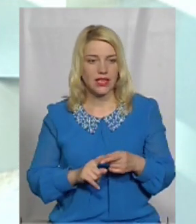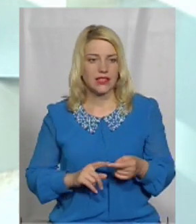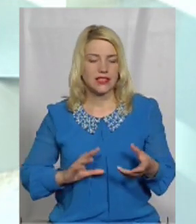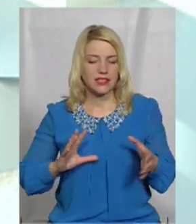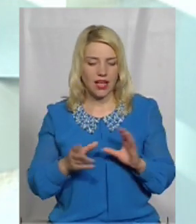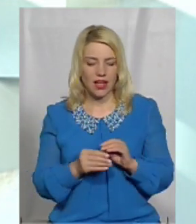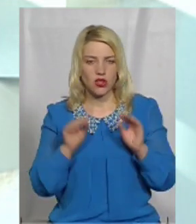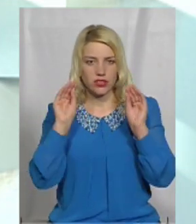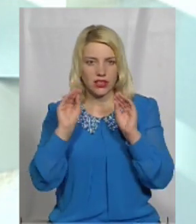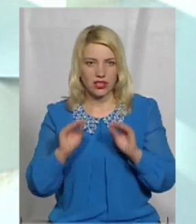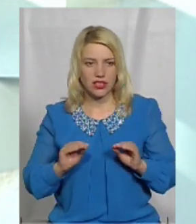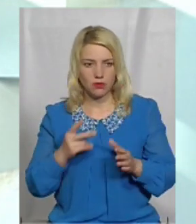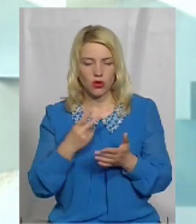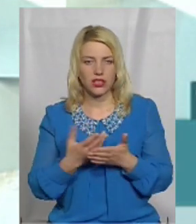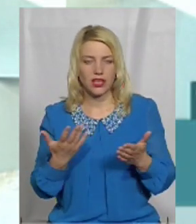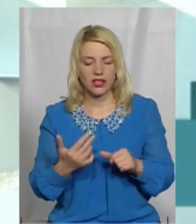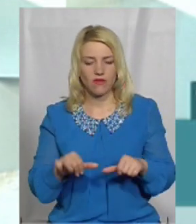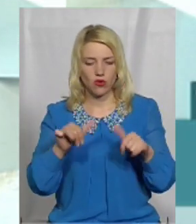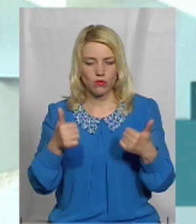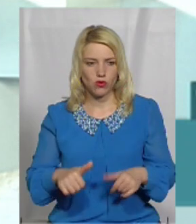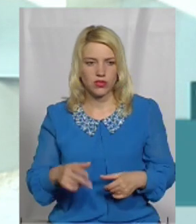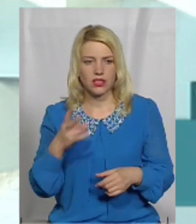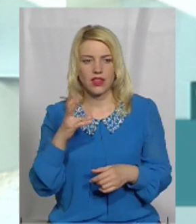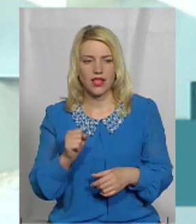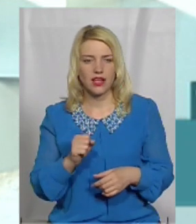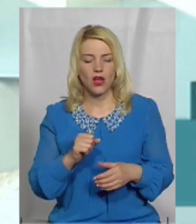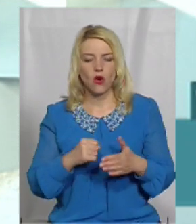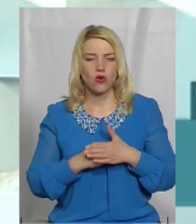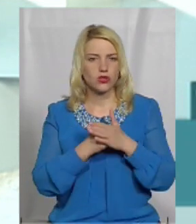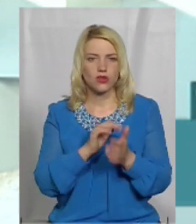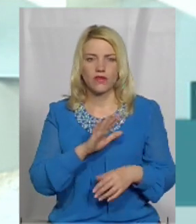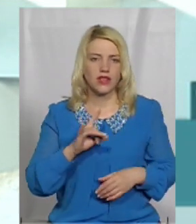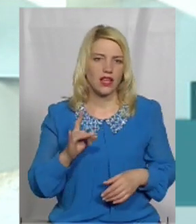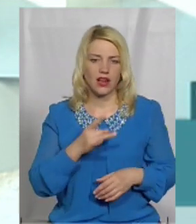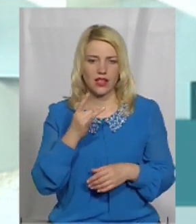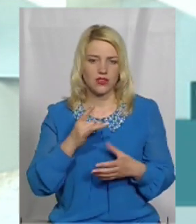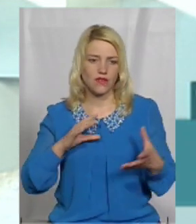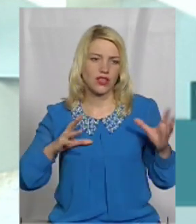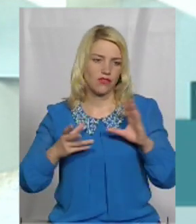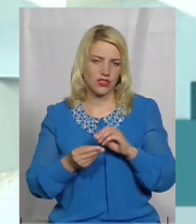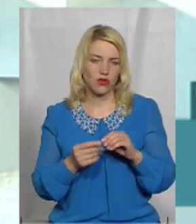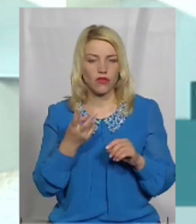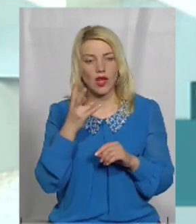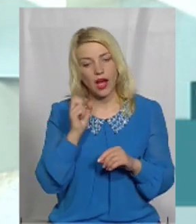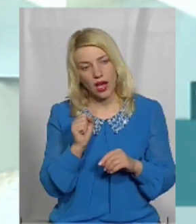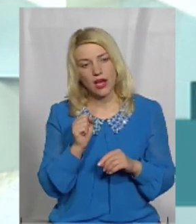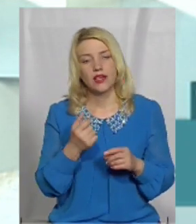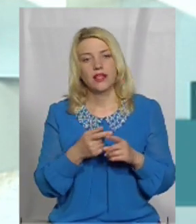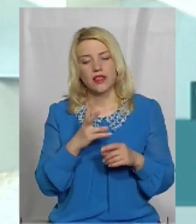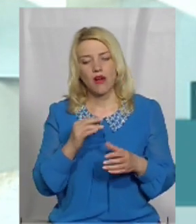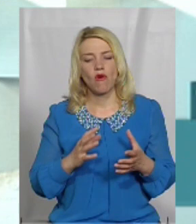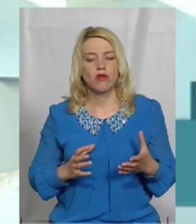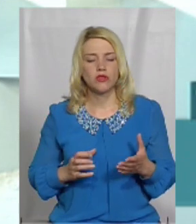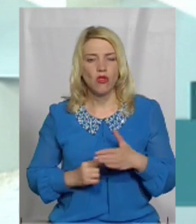загальностатистичні такі показники, які формуються на основі не там разових висновків, на основі